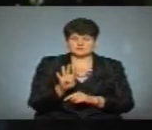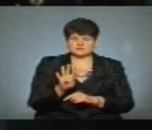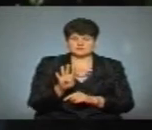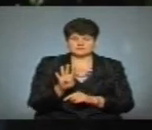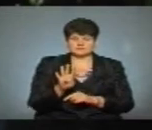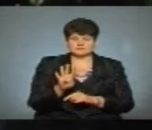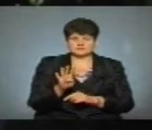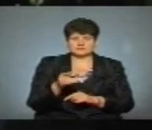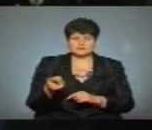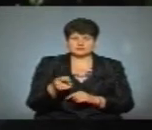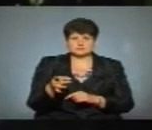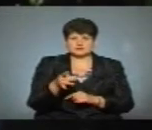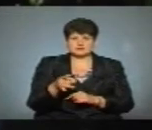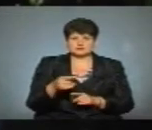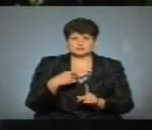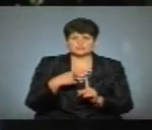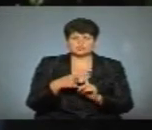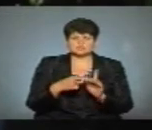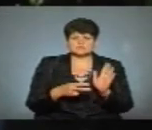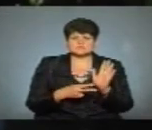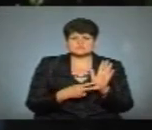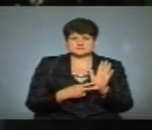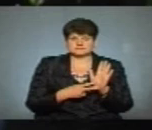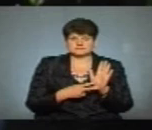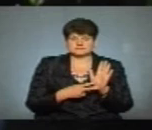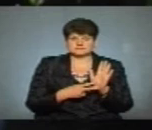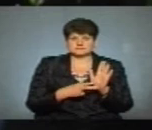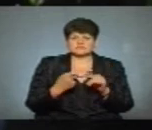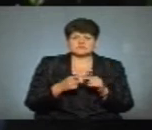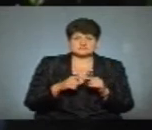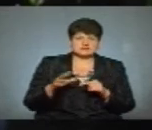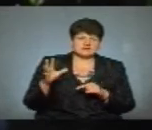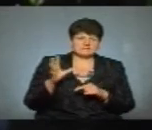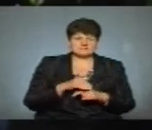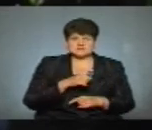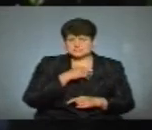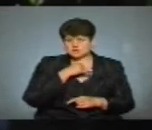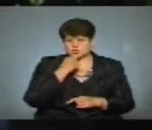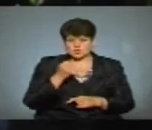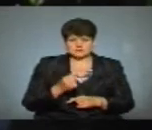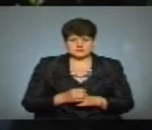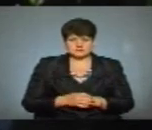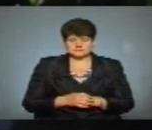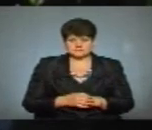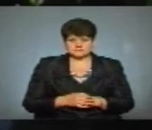4, Тернопільський район – плюс 7. Це всі дорослі.